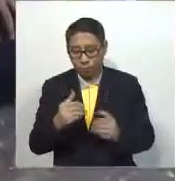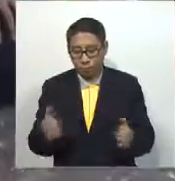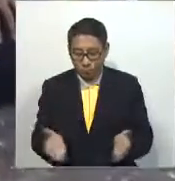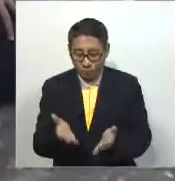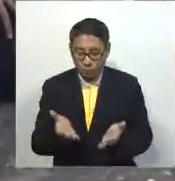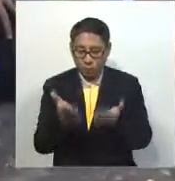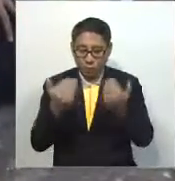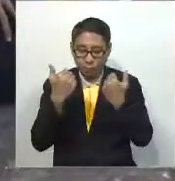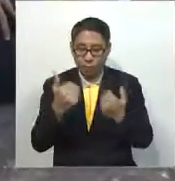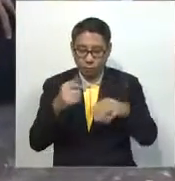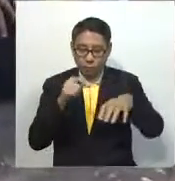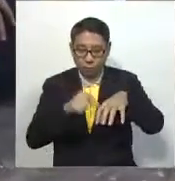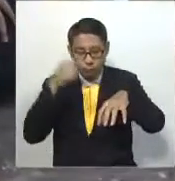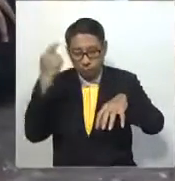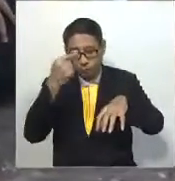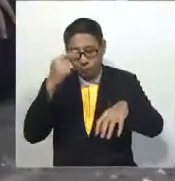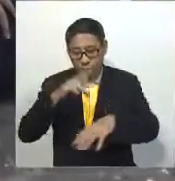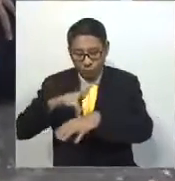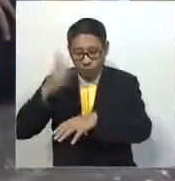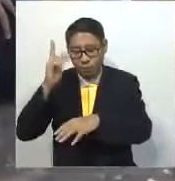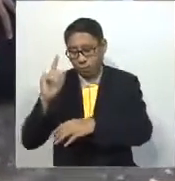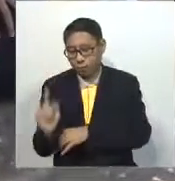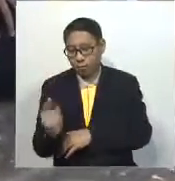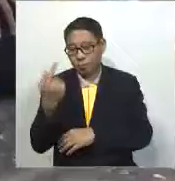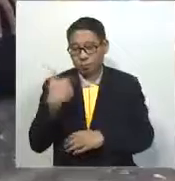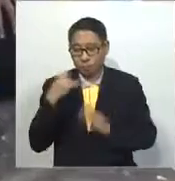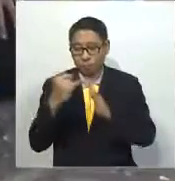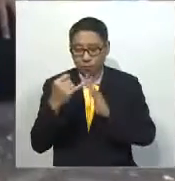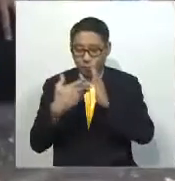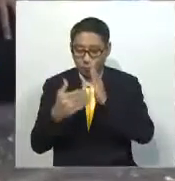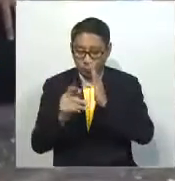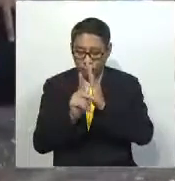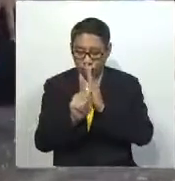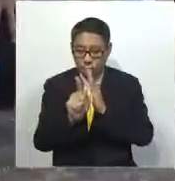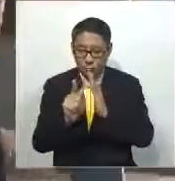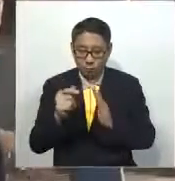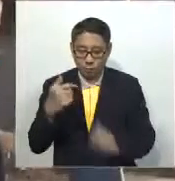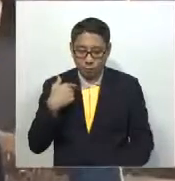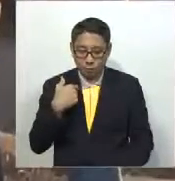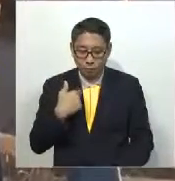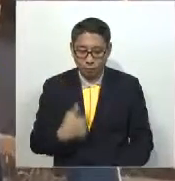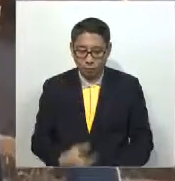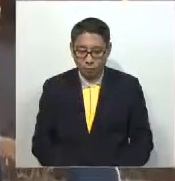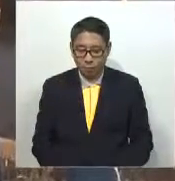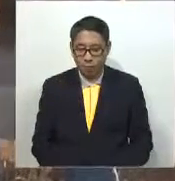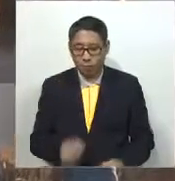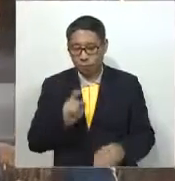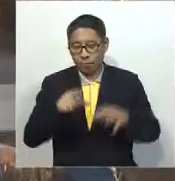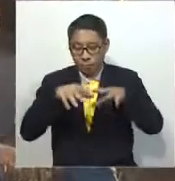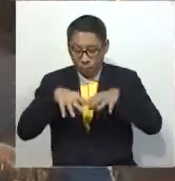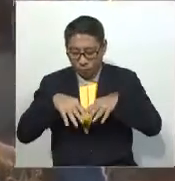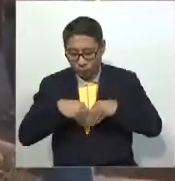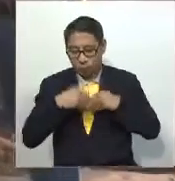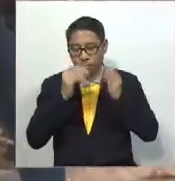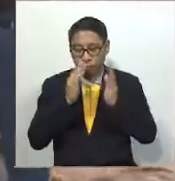การส่งเสริมให้เป็นแหล่งท่องเที่ยวเชิงธรรมชาติแห่งใหม่ของจังหวัดศรีสะเกษ ต้องยอมรับว่าพ